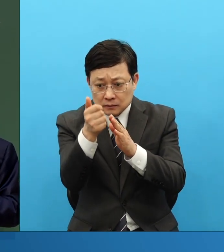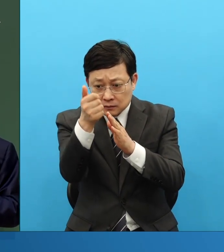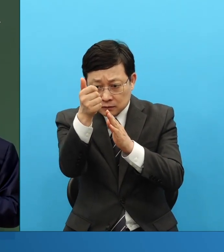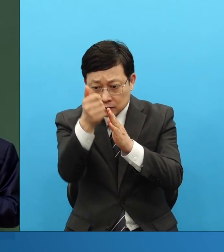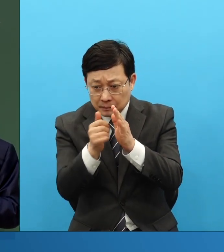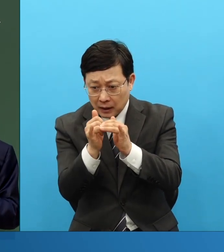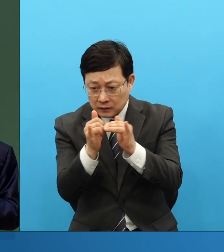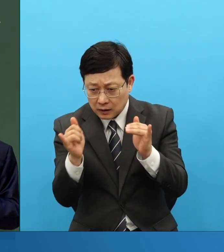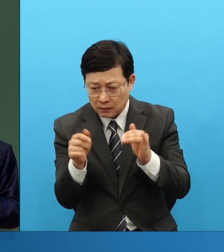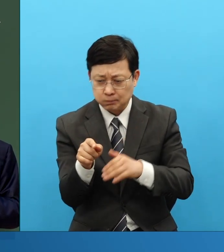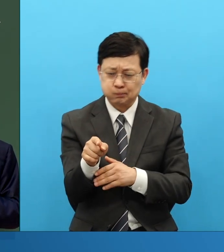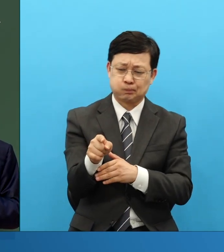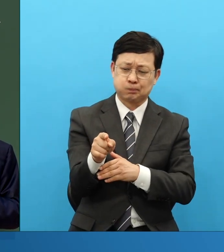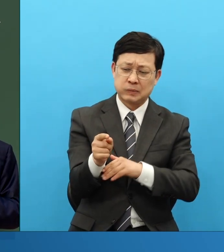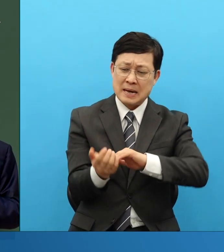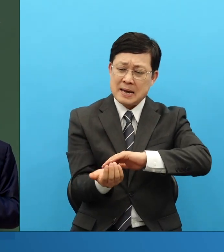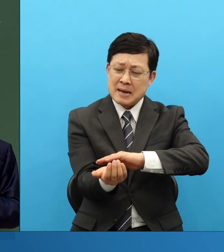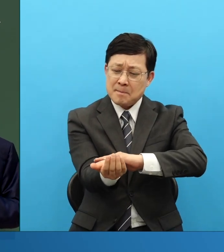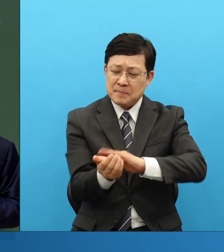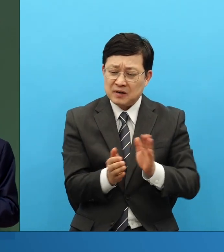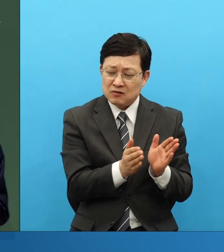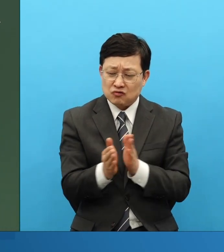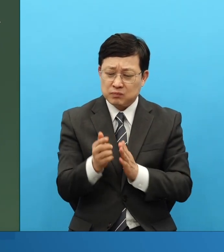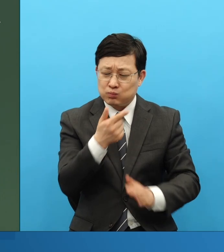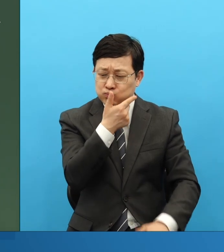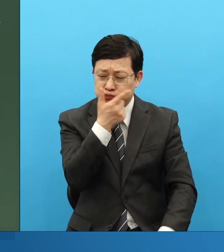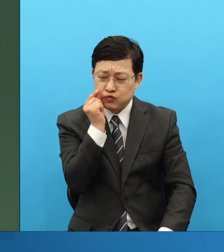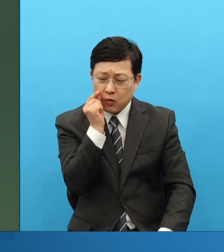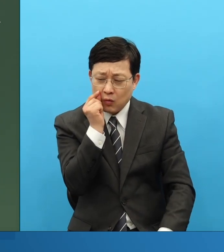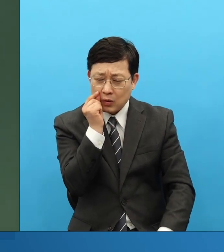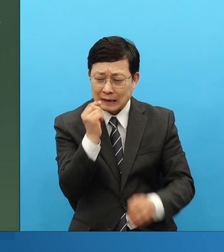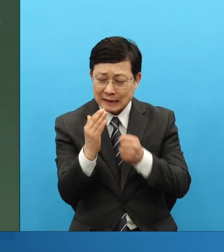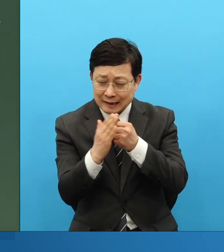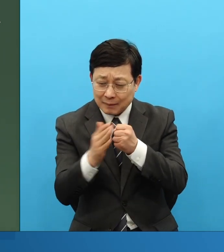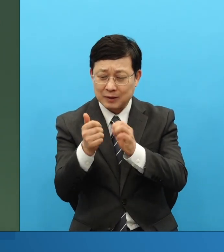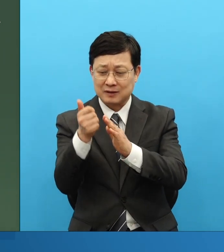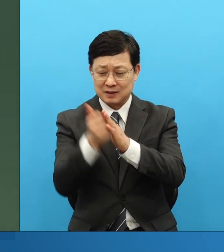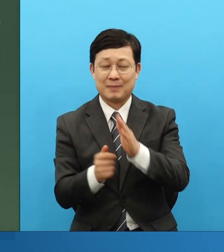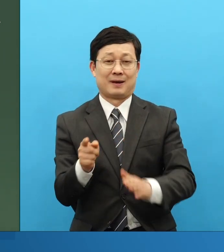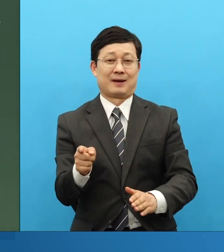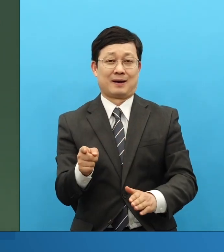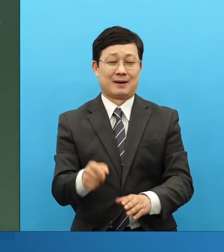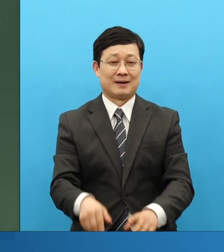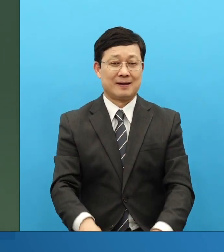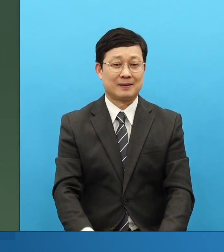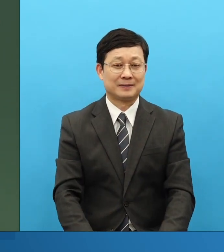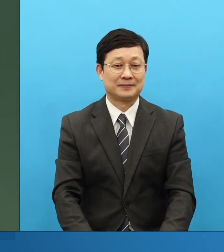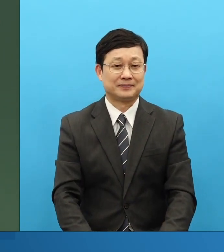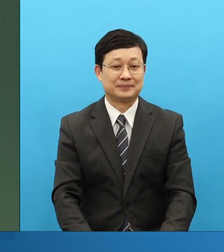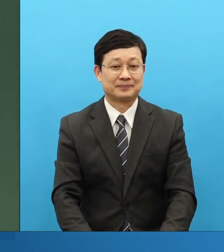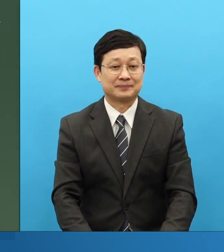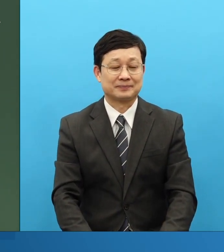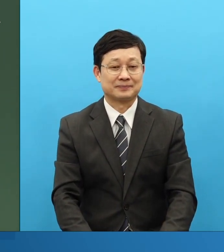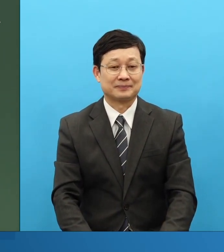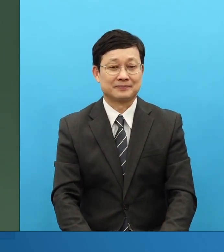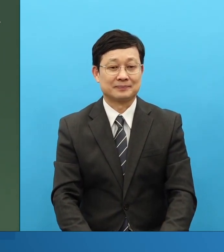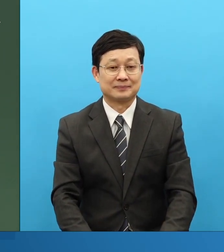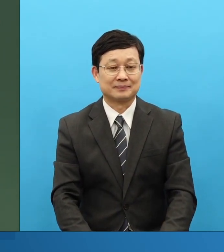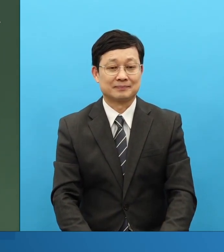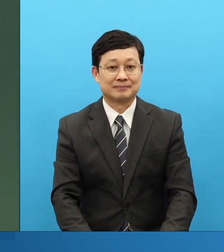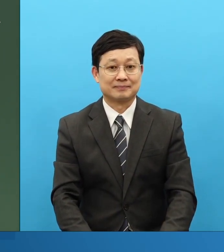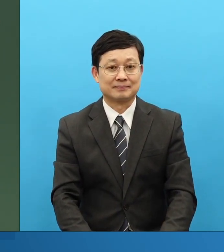준비를 제대로 못하고 시작을 하는 거죠. The majority of the people who fail is because they started something without the proper preparation. 전도자의